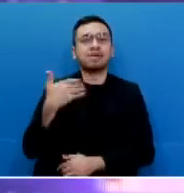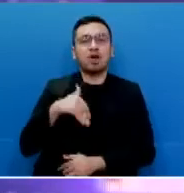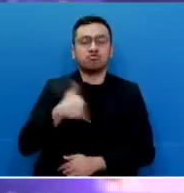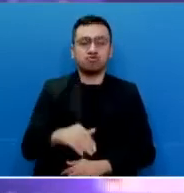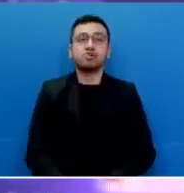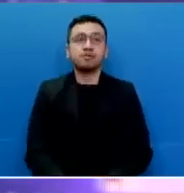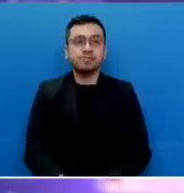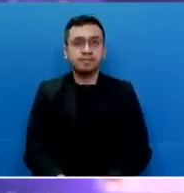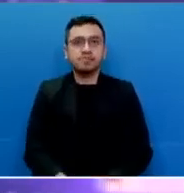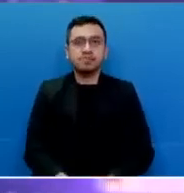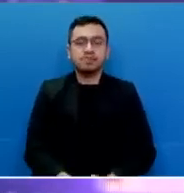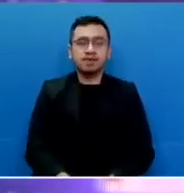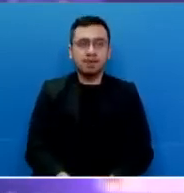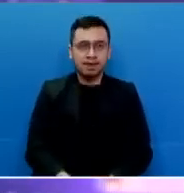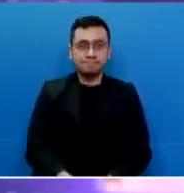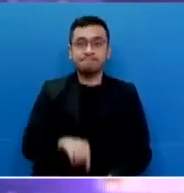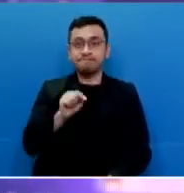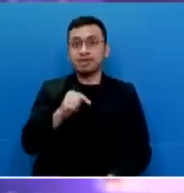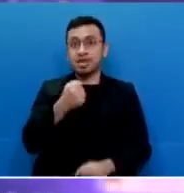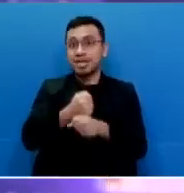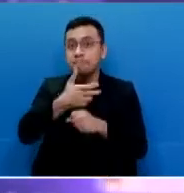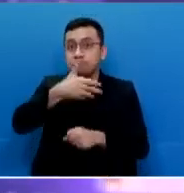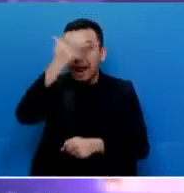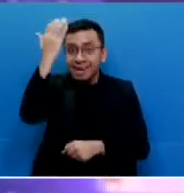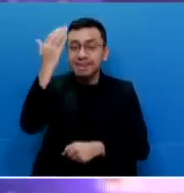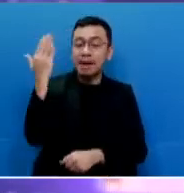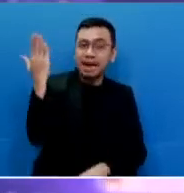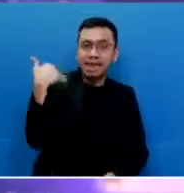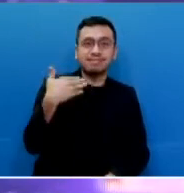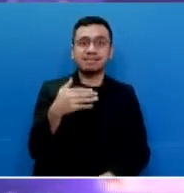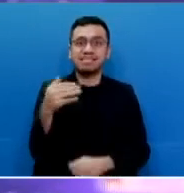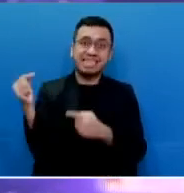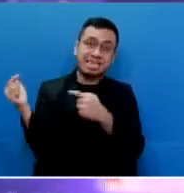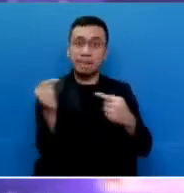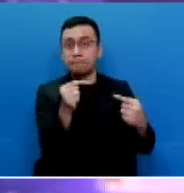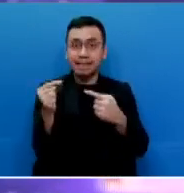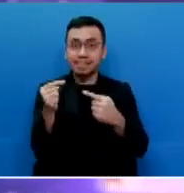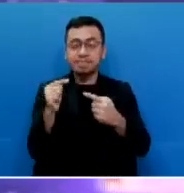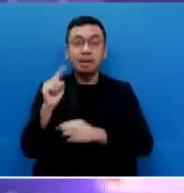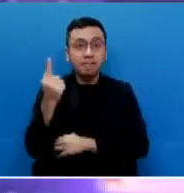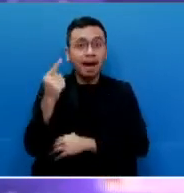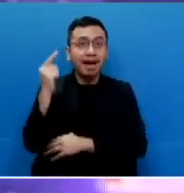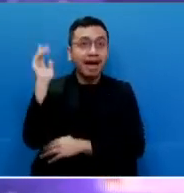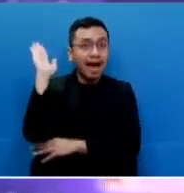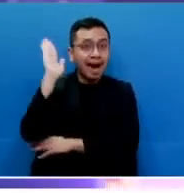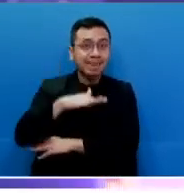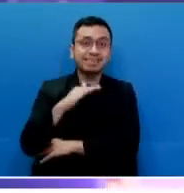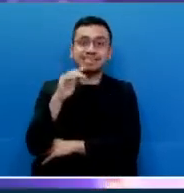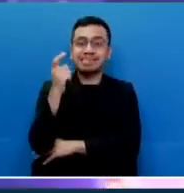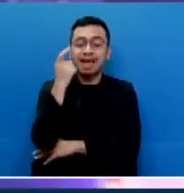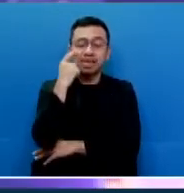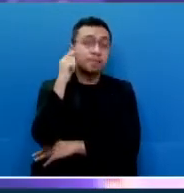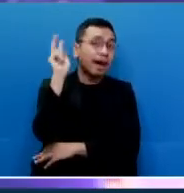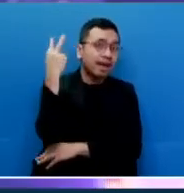Iya Lalu bagaimana memaknai sorakan giibran di tengah debat perdana capres jawapres Selasa kemarin kita akan bahas bersama Kunto